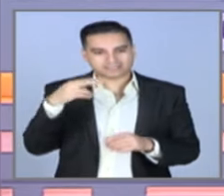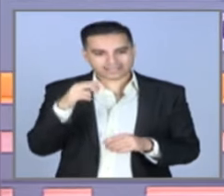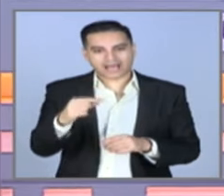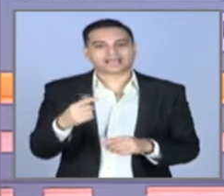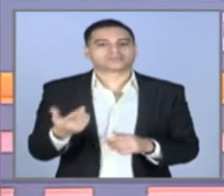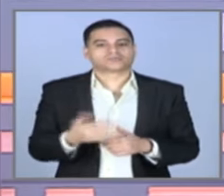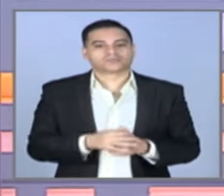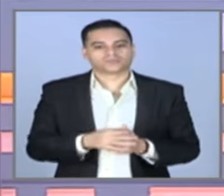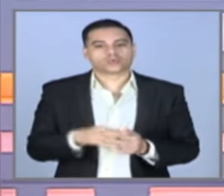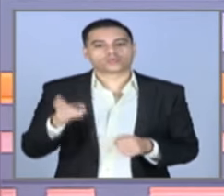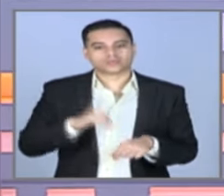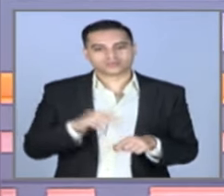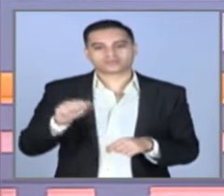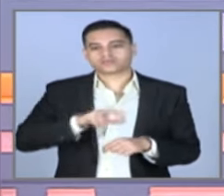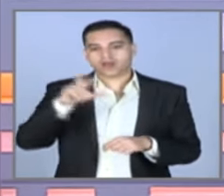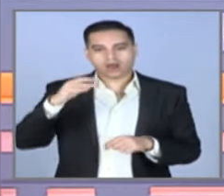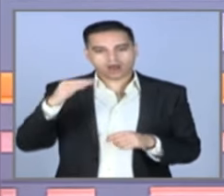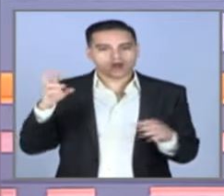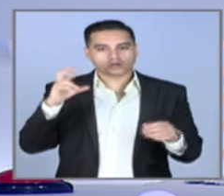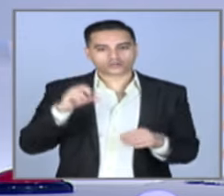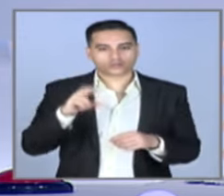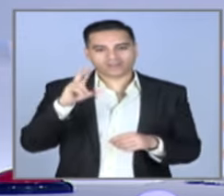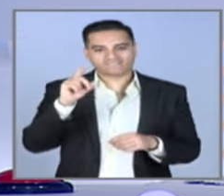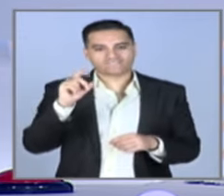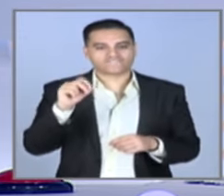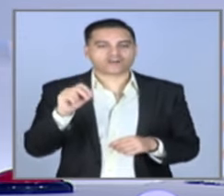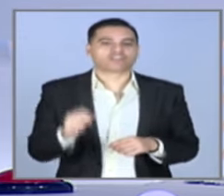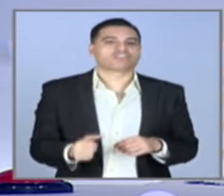سعد وصلاح ذو الفقار. وصلاح الفقار. عشر نقط